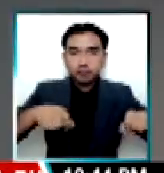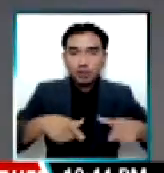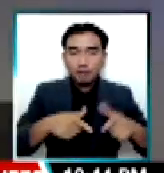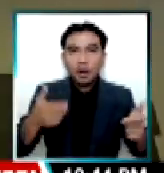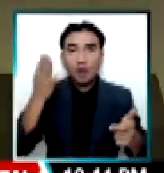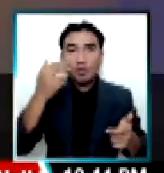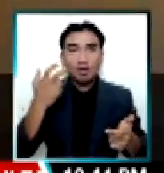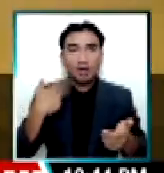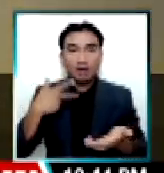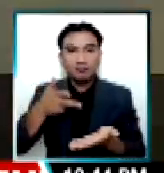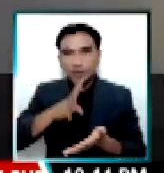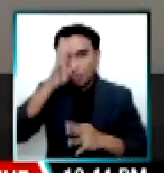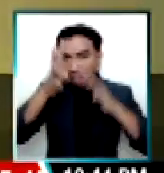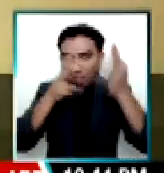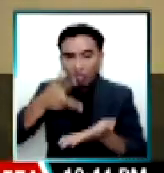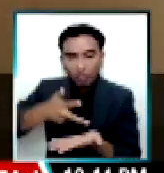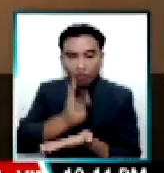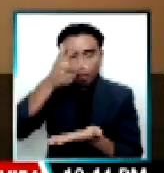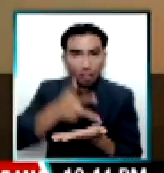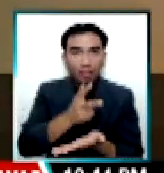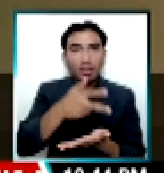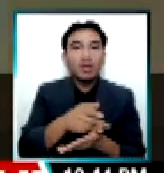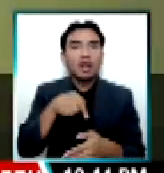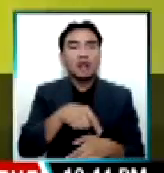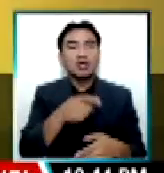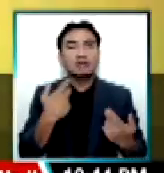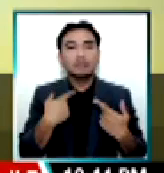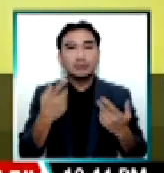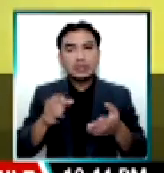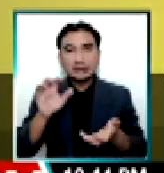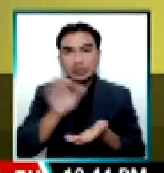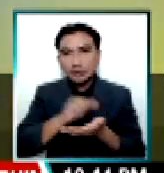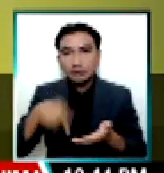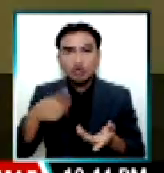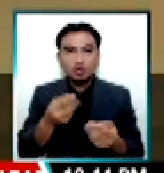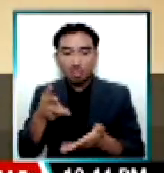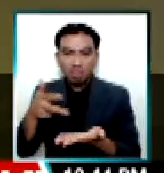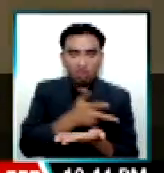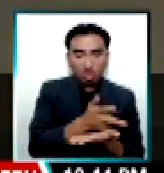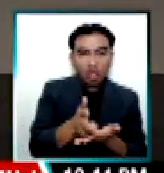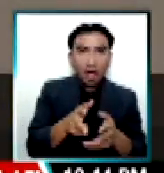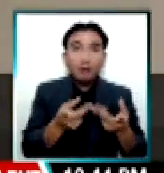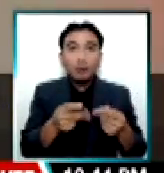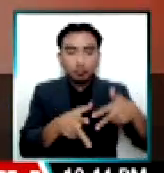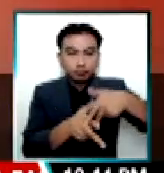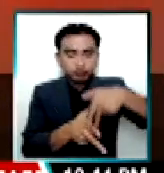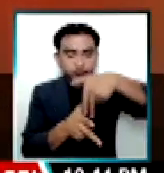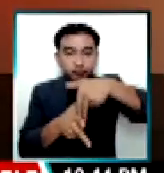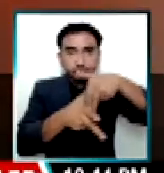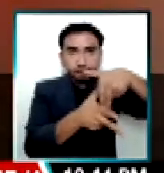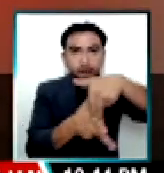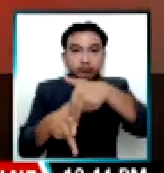viral video na binura na ng original na uploader, makikitang pagewang-gewang at tumatayo pa sa motorsiklo ang mga rider sa gitna